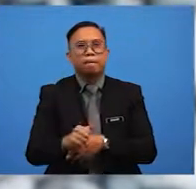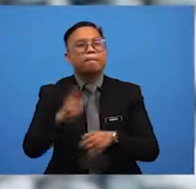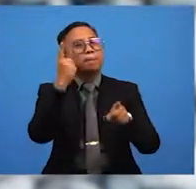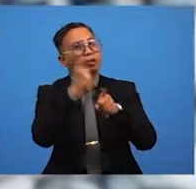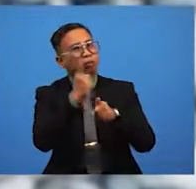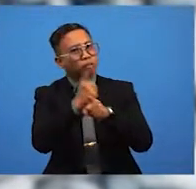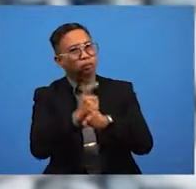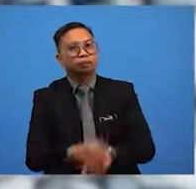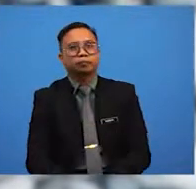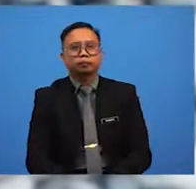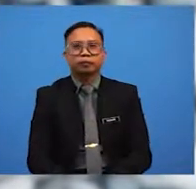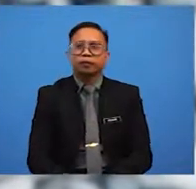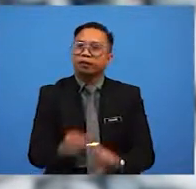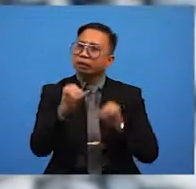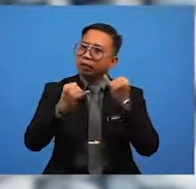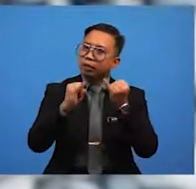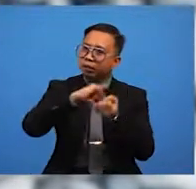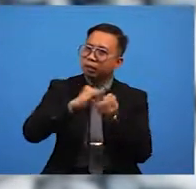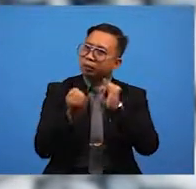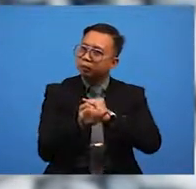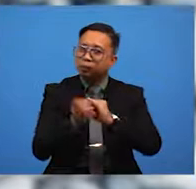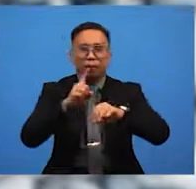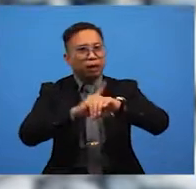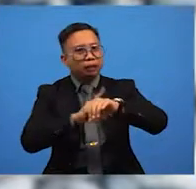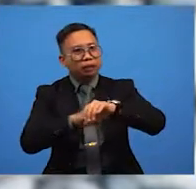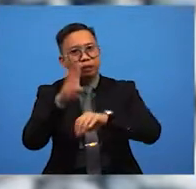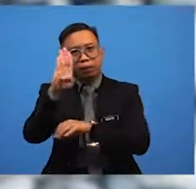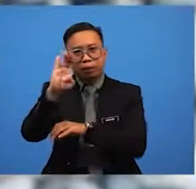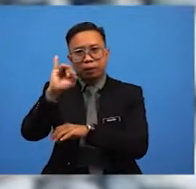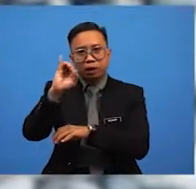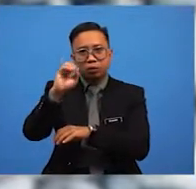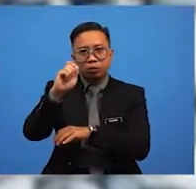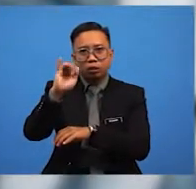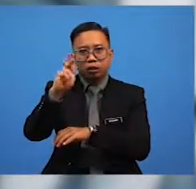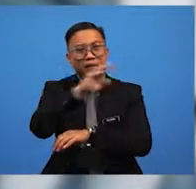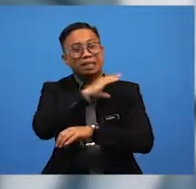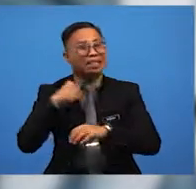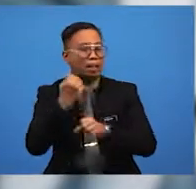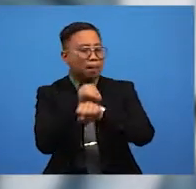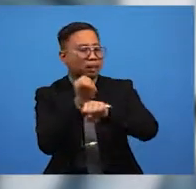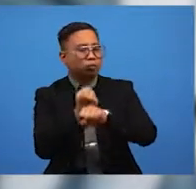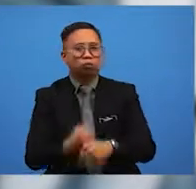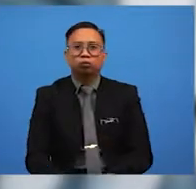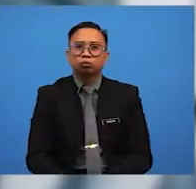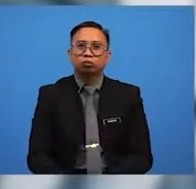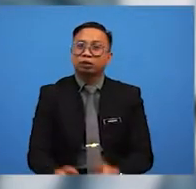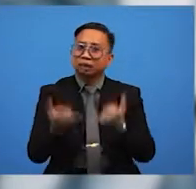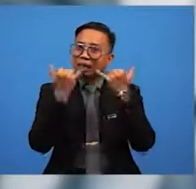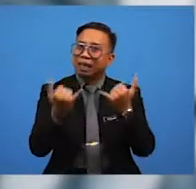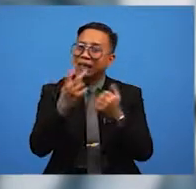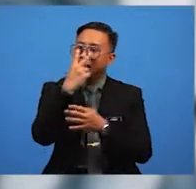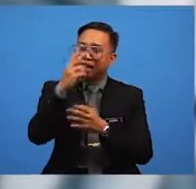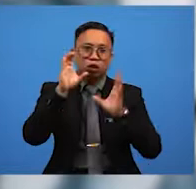Tepat sekali, iklim, masa, biotik dan batuan. Sekarang, marilah kita